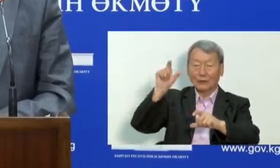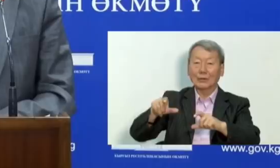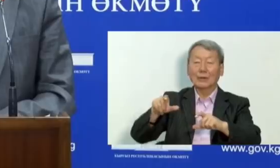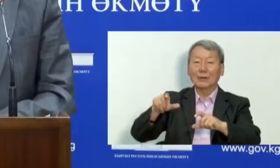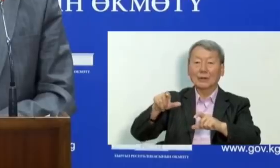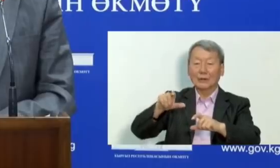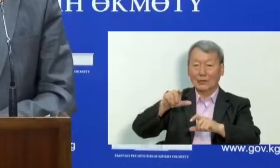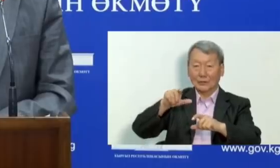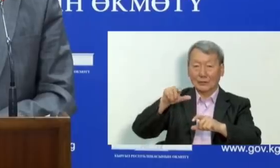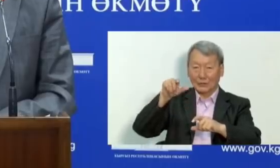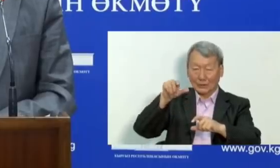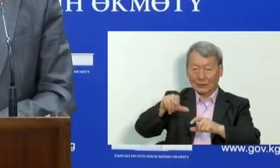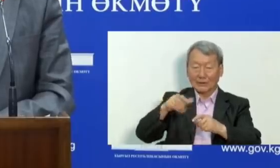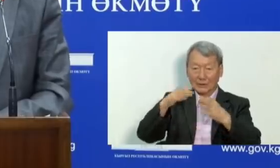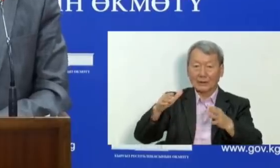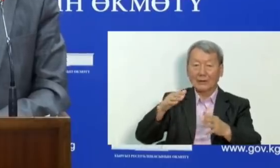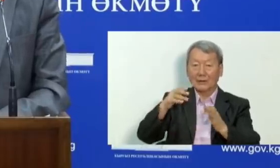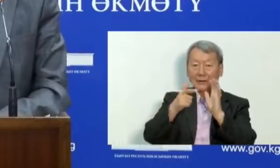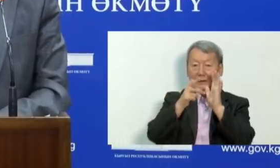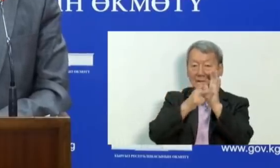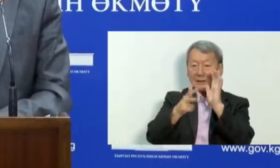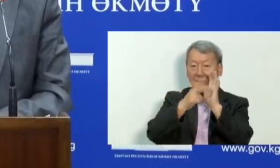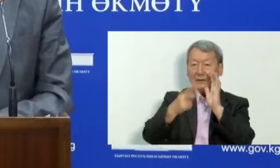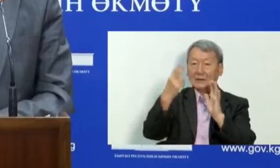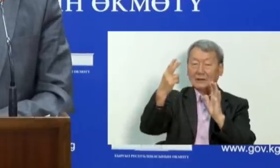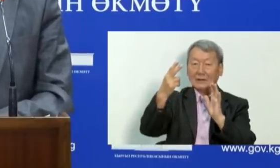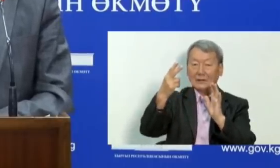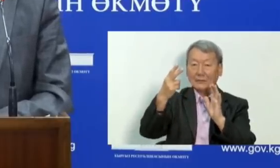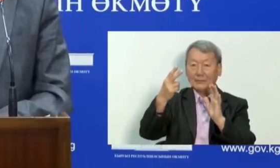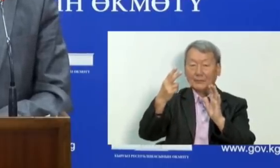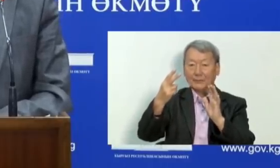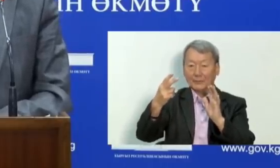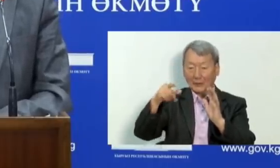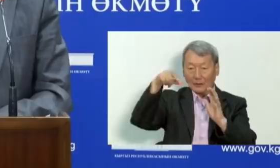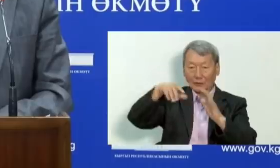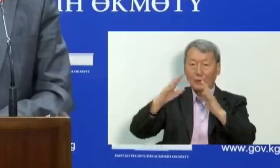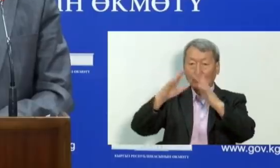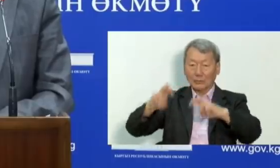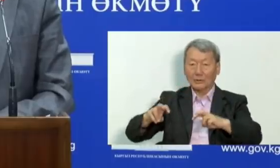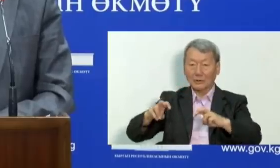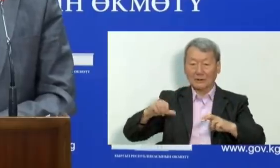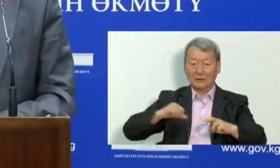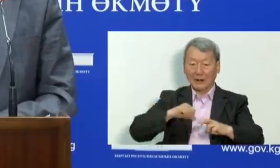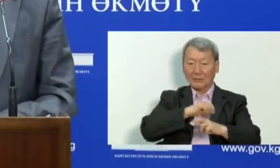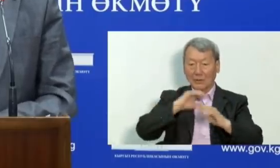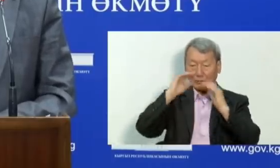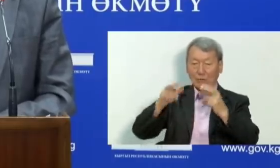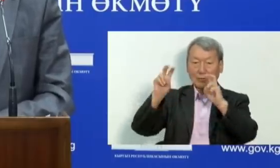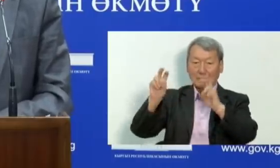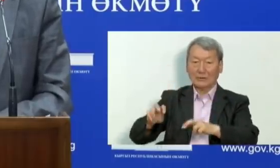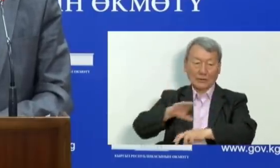бейтапканалардан, обсерваторлордон чыгарган 82 адам ушу мына үй шартында изоляцияда